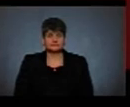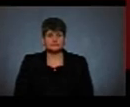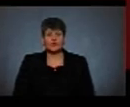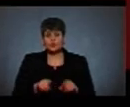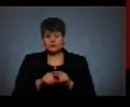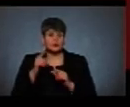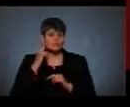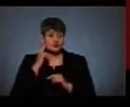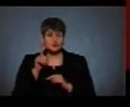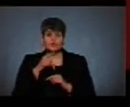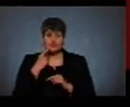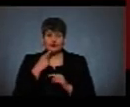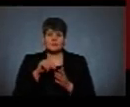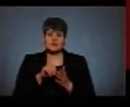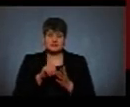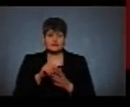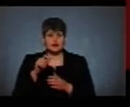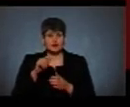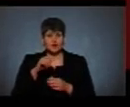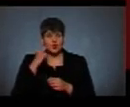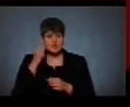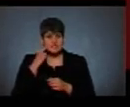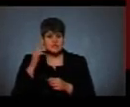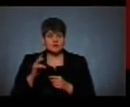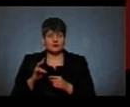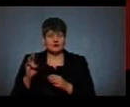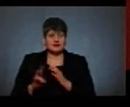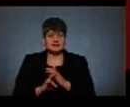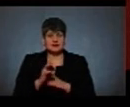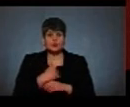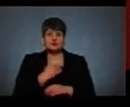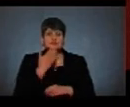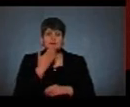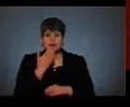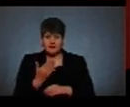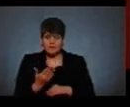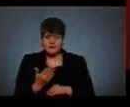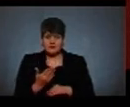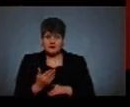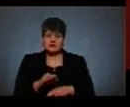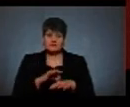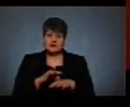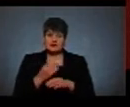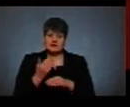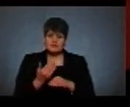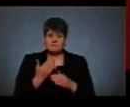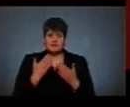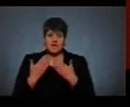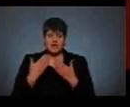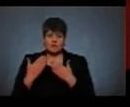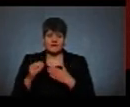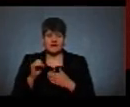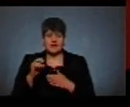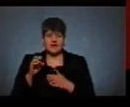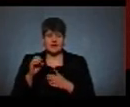Отож, ми почули, що каже представник російської церкви, і також хочу запитати, чи ведете ви безпосередньо перемовини з